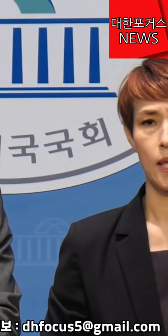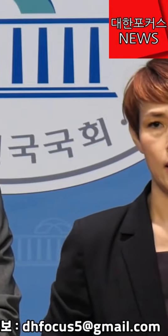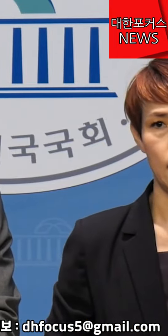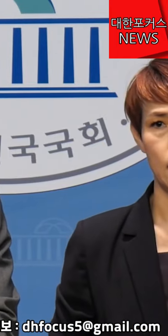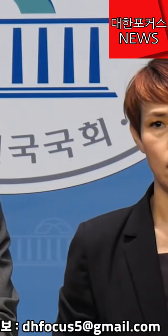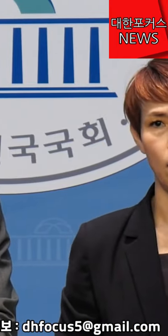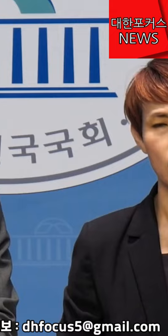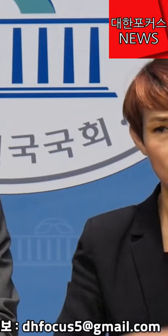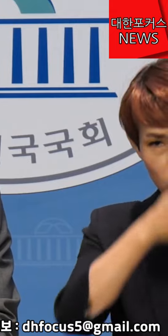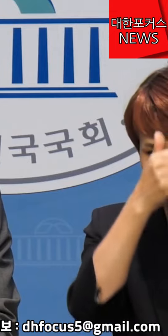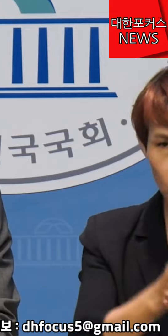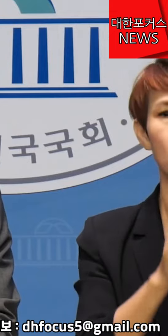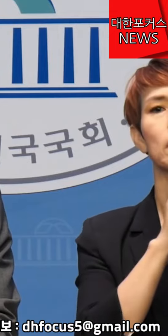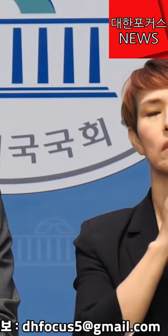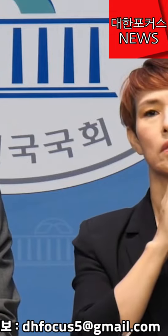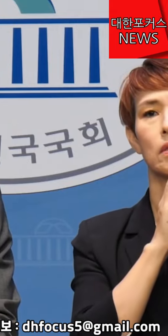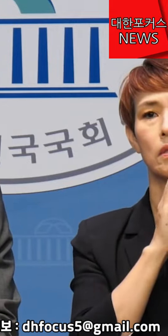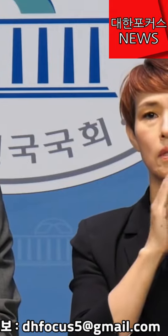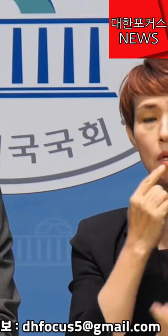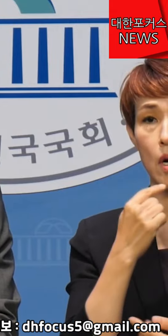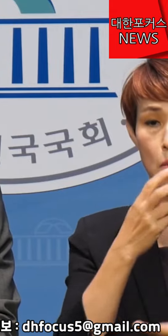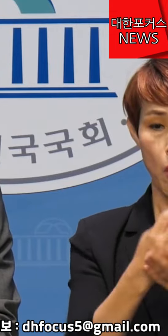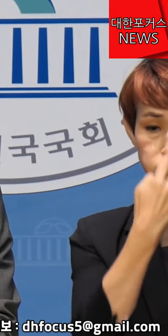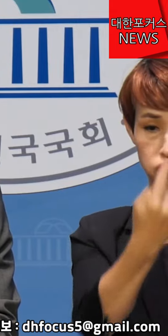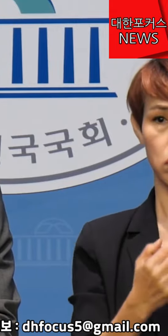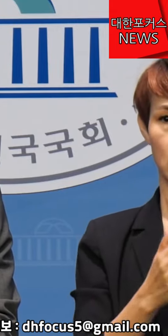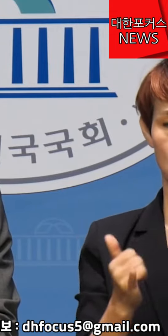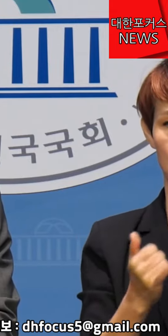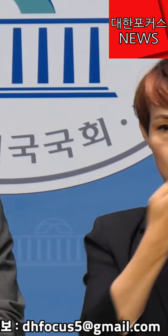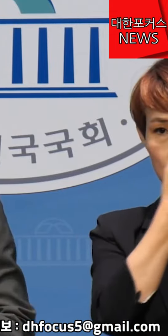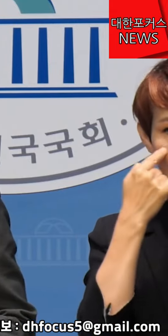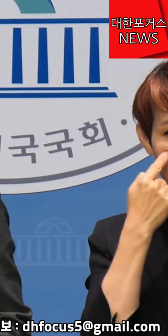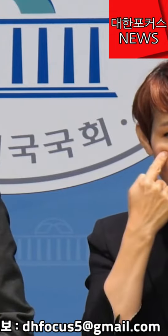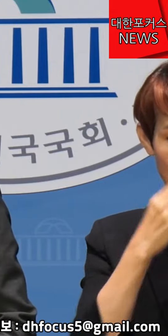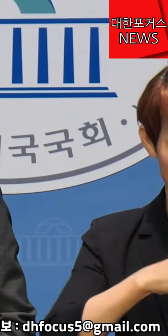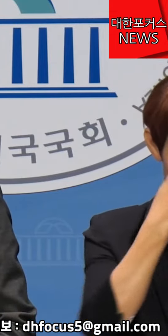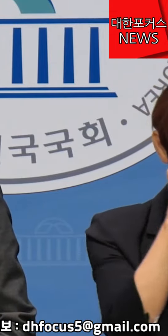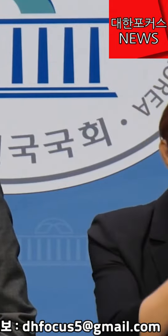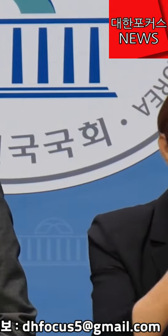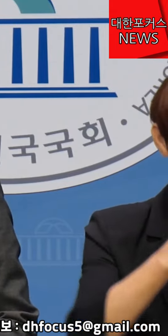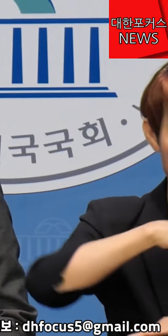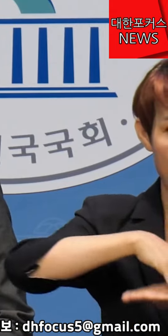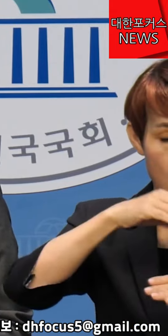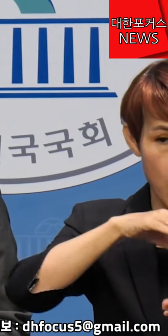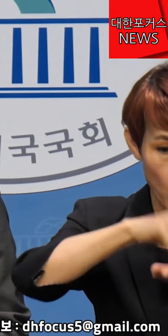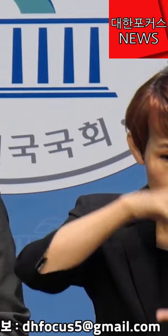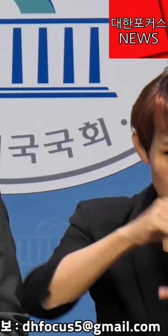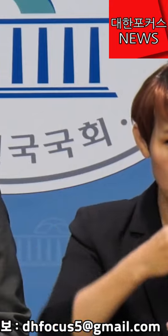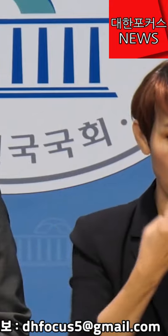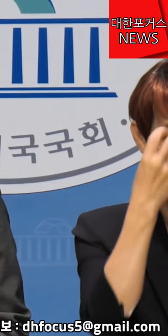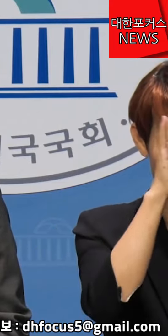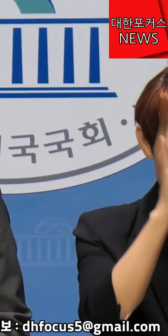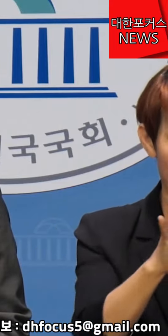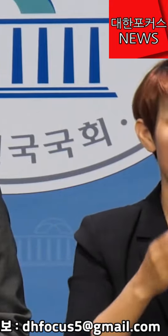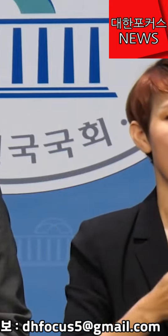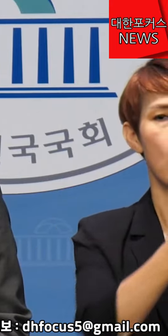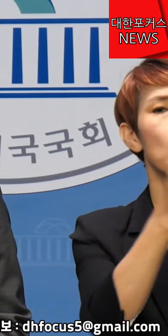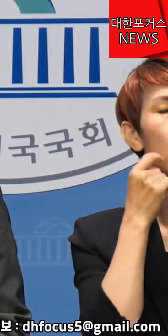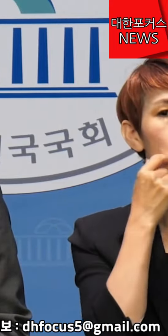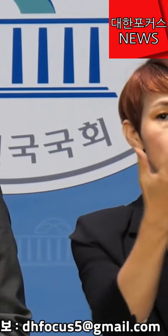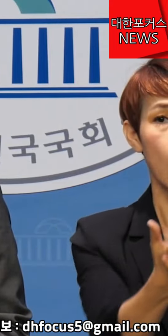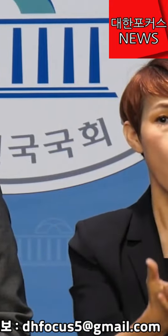이는 심각한 범죄입니다. 피고인은 증거에 대한 열람도 등사 신청도 할 수 없고 심지어 어떤 서류나